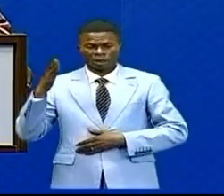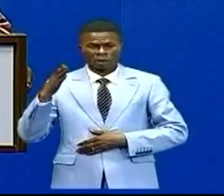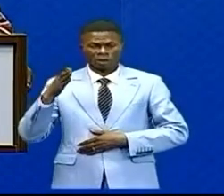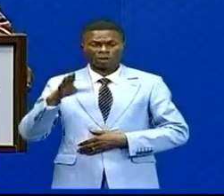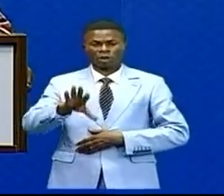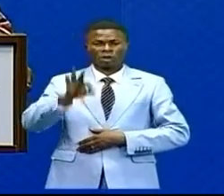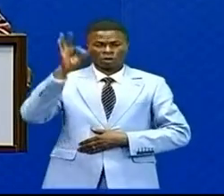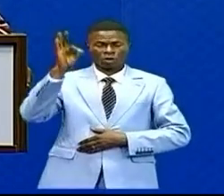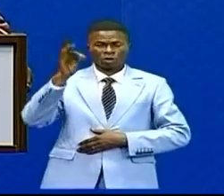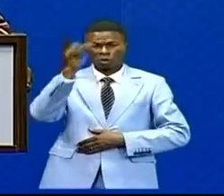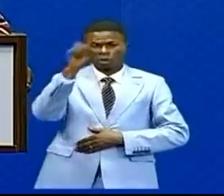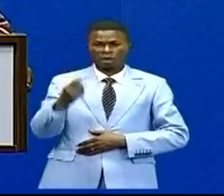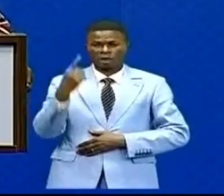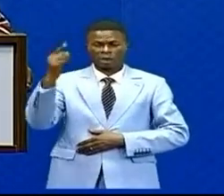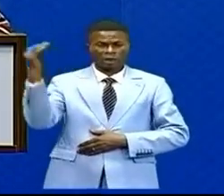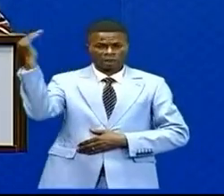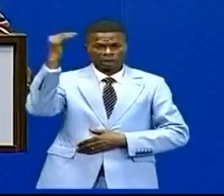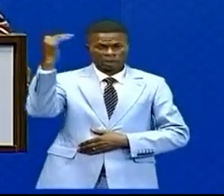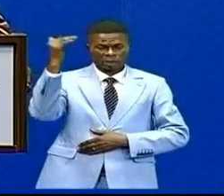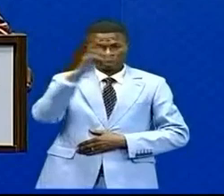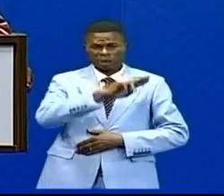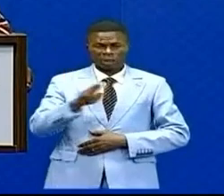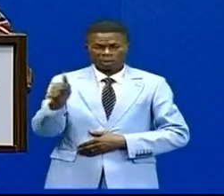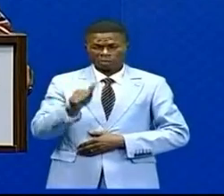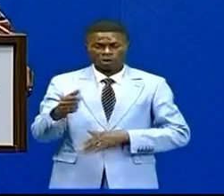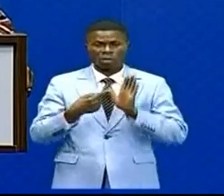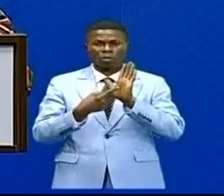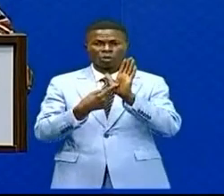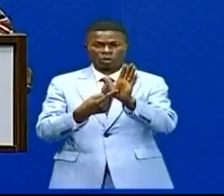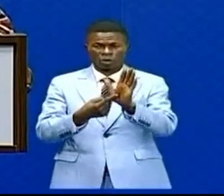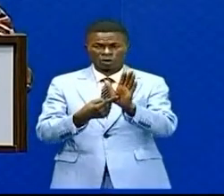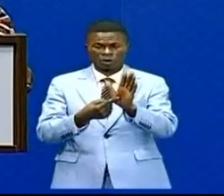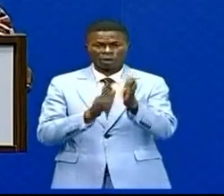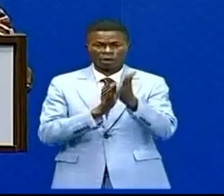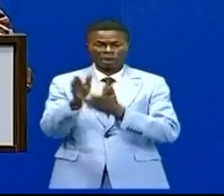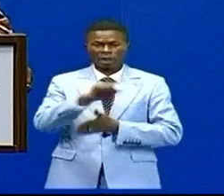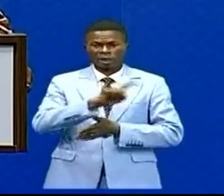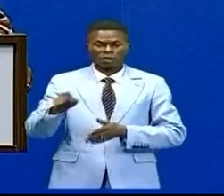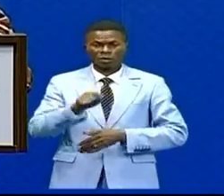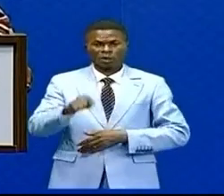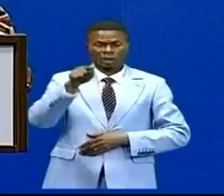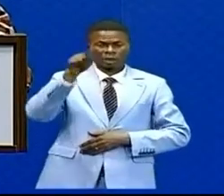au 31 décembre 2021 indique